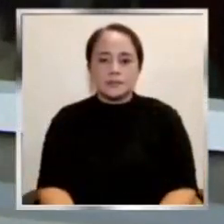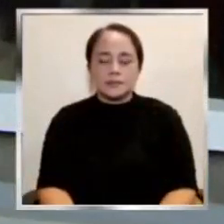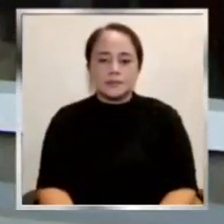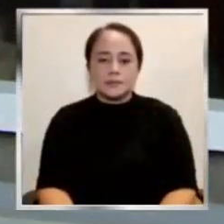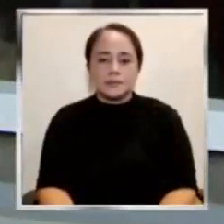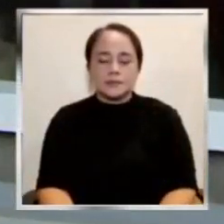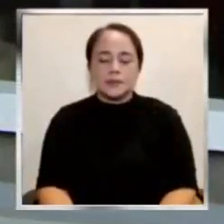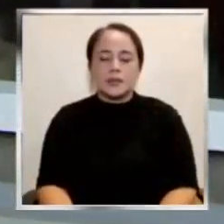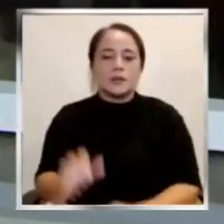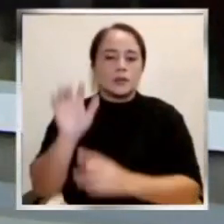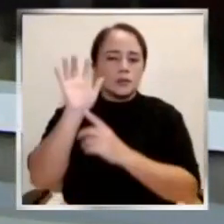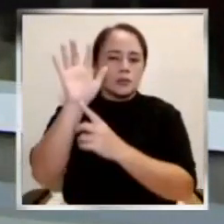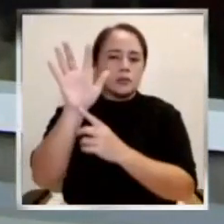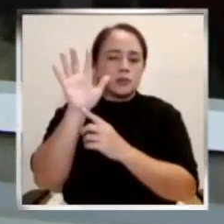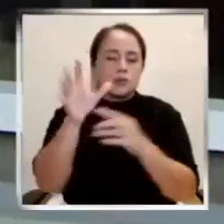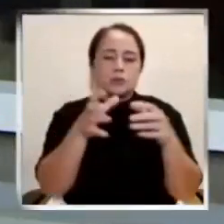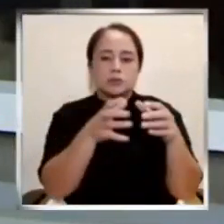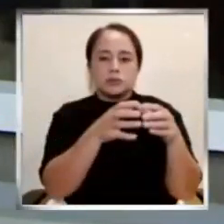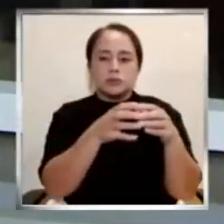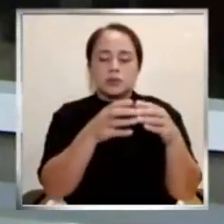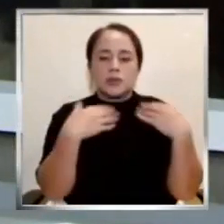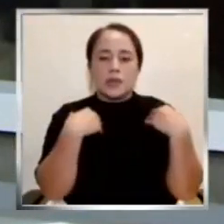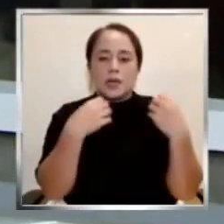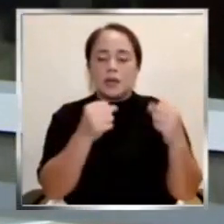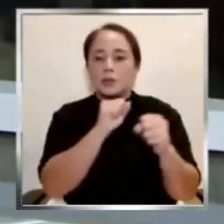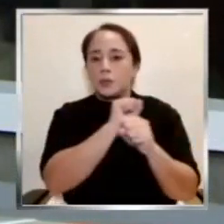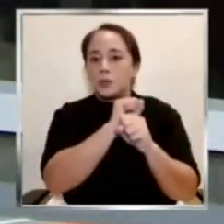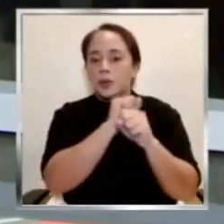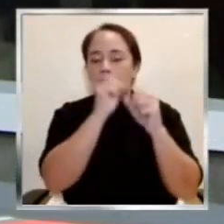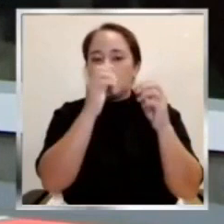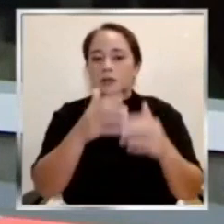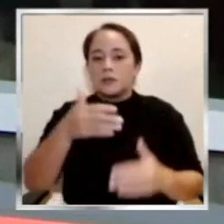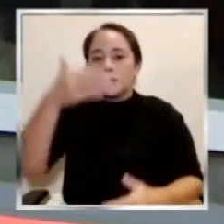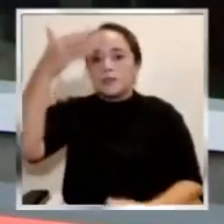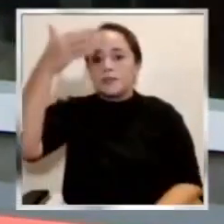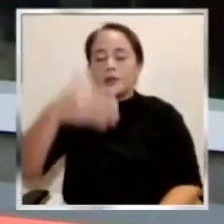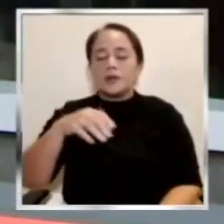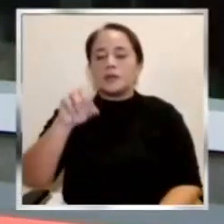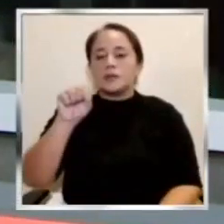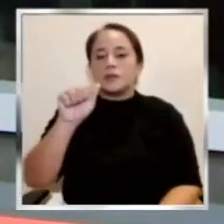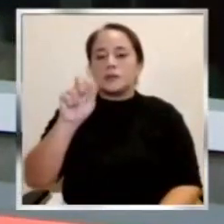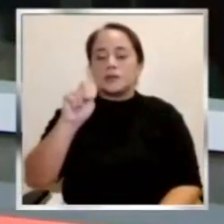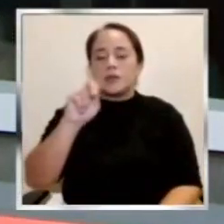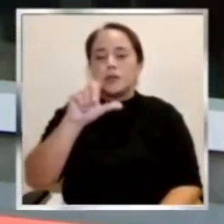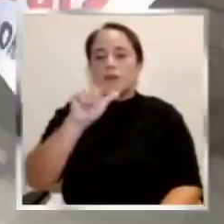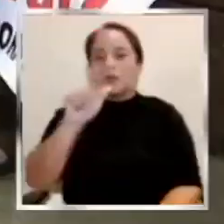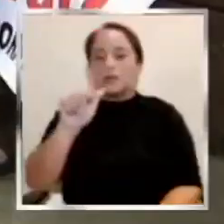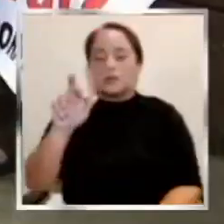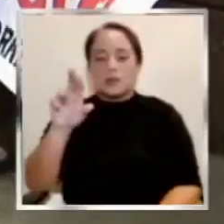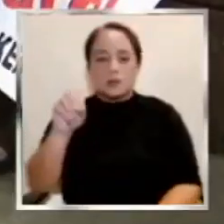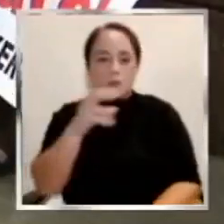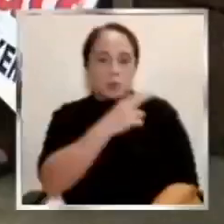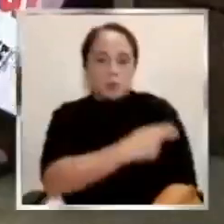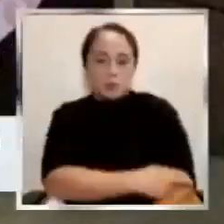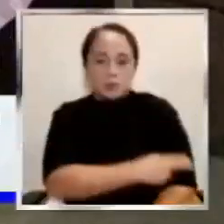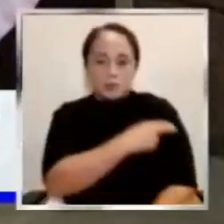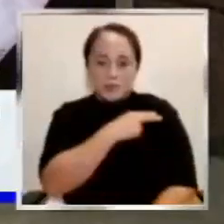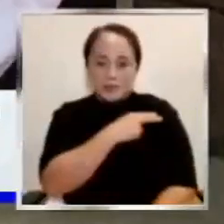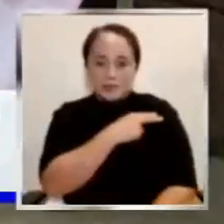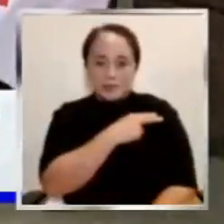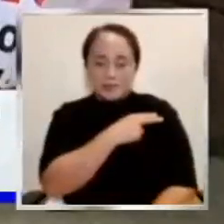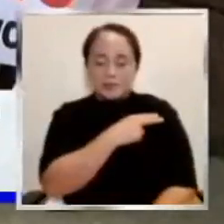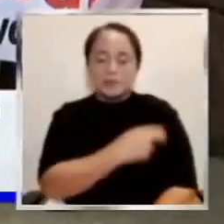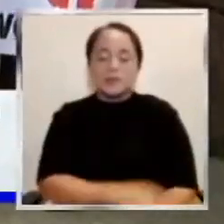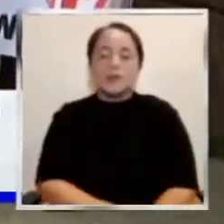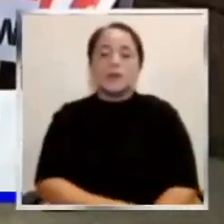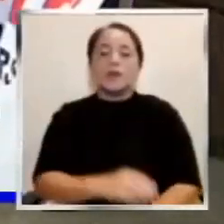Nagprotesta ang isang grupo ng mga healthcare workers sa harap ng San Lazaro Hospital sa Maynila. Panawagan nila, ibigay na